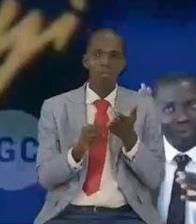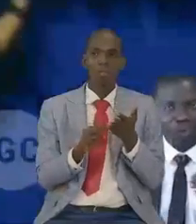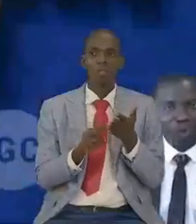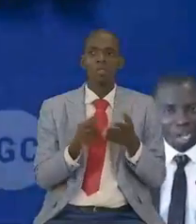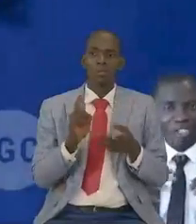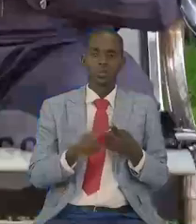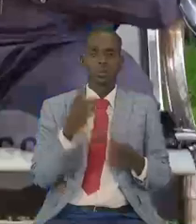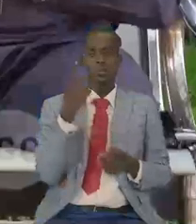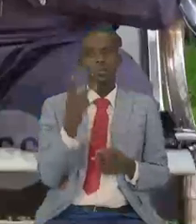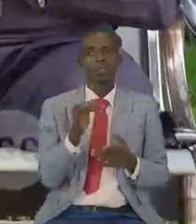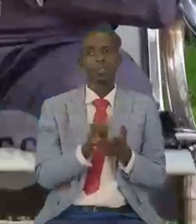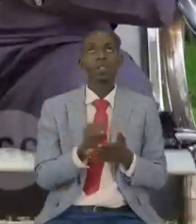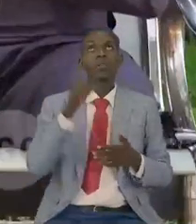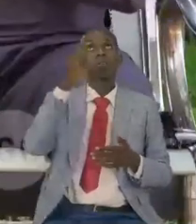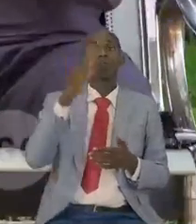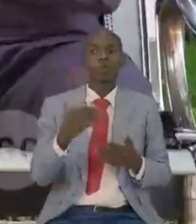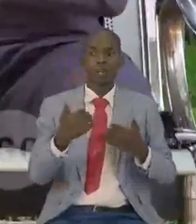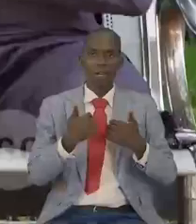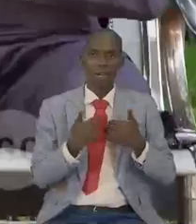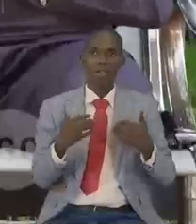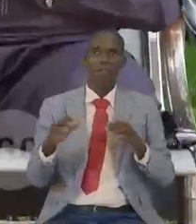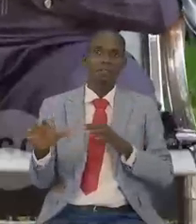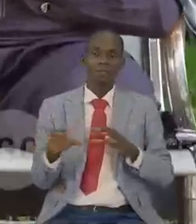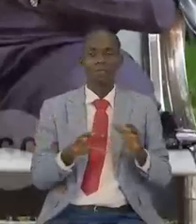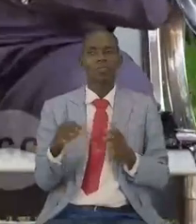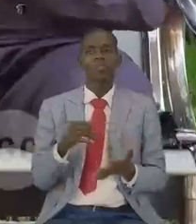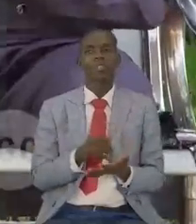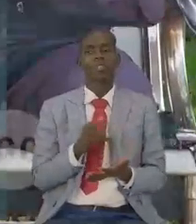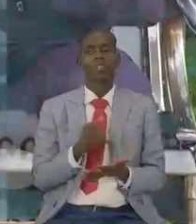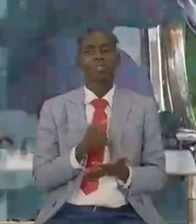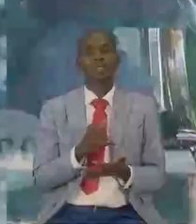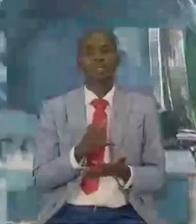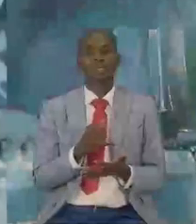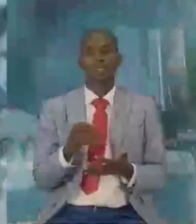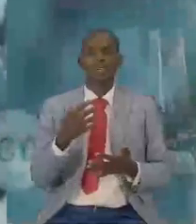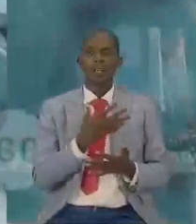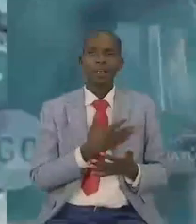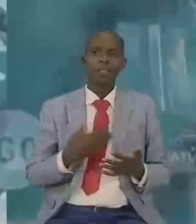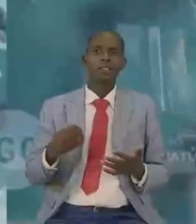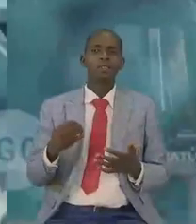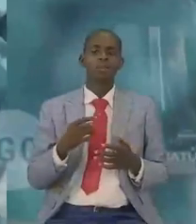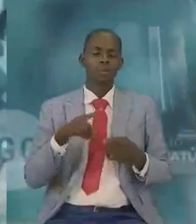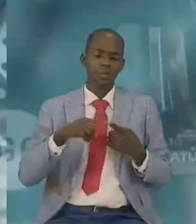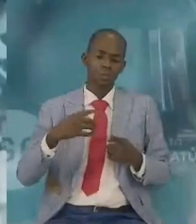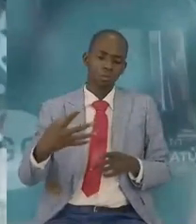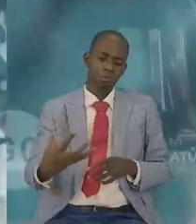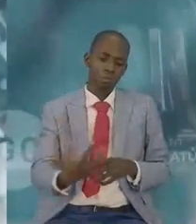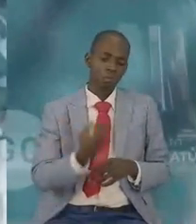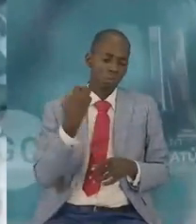voir. Et tu verras que Dieu l'a fait. Et j'étais reparti, reprends le